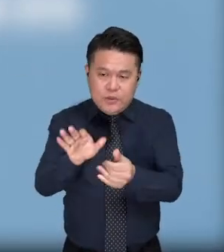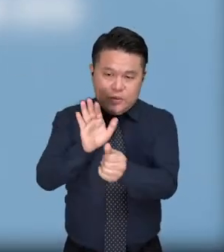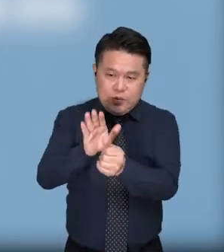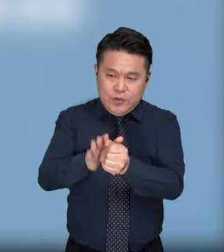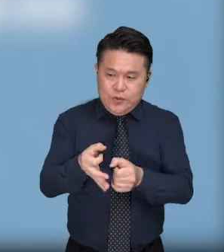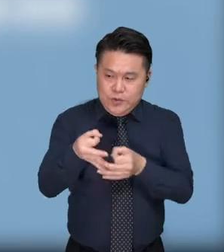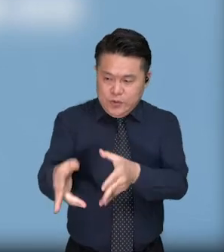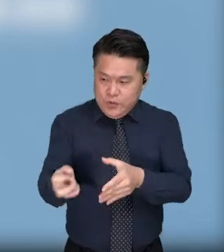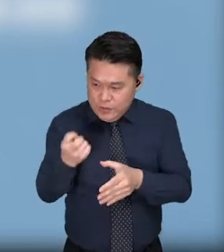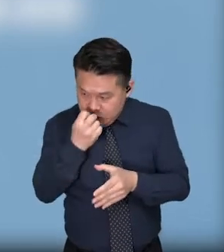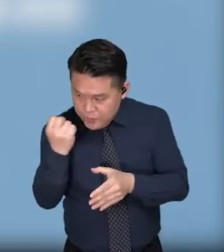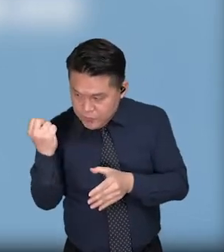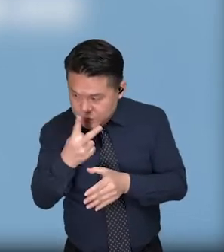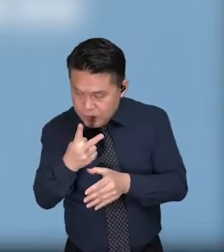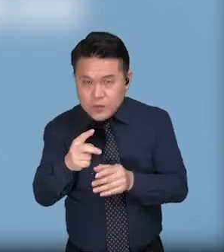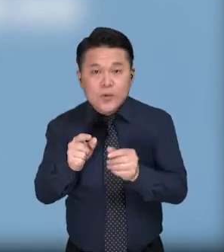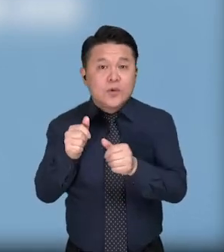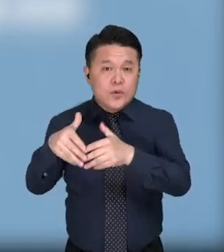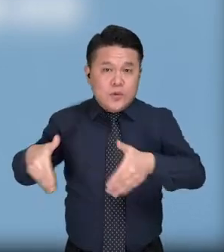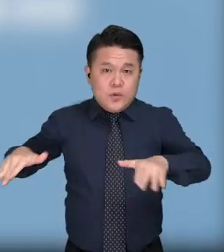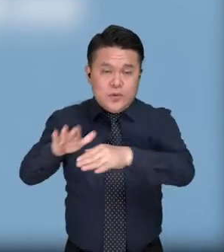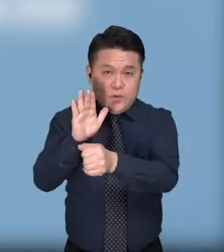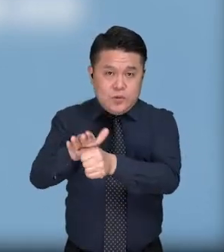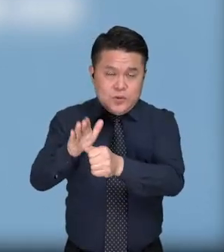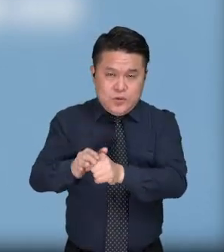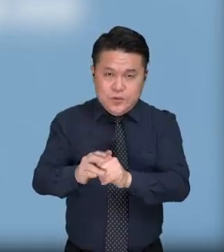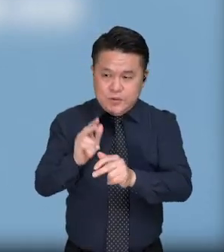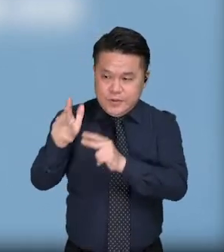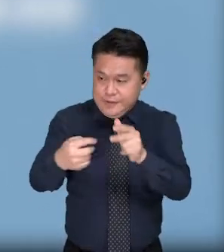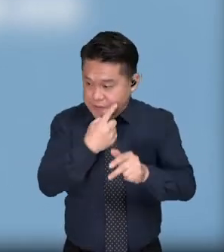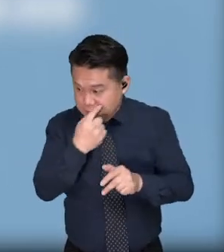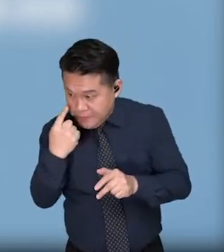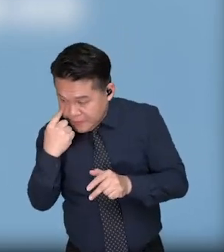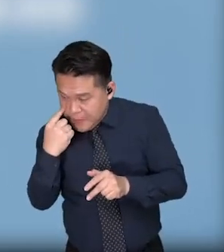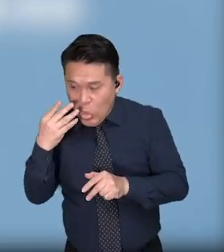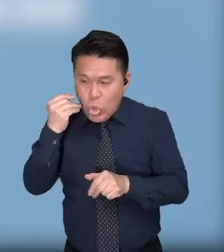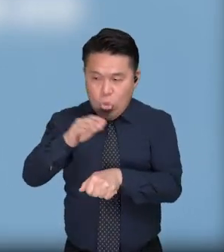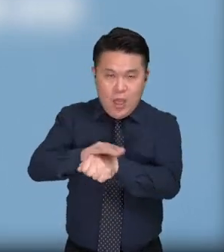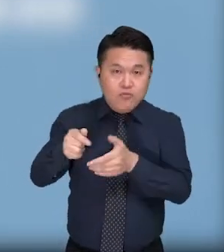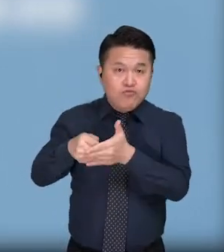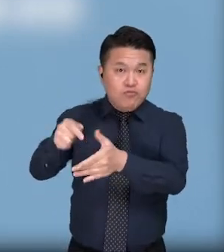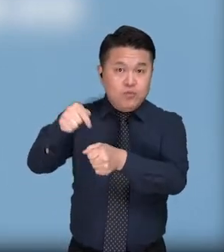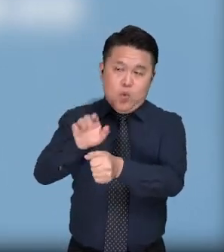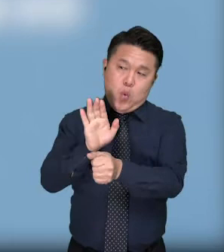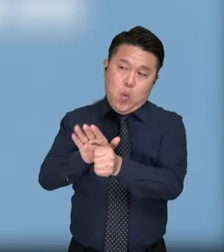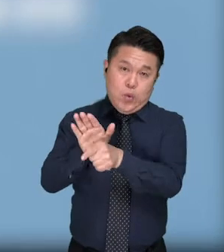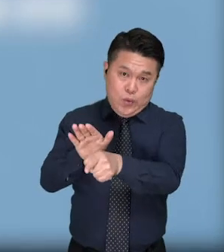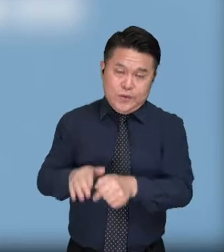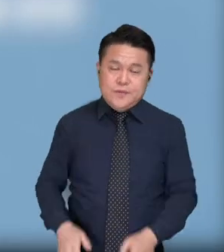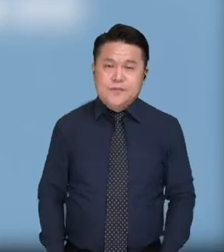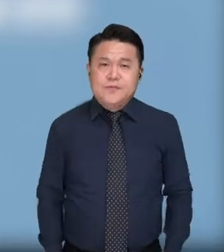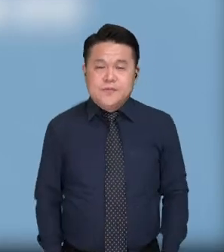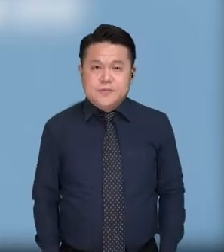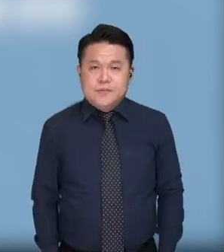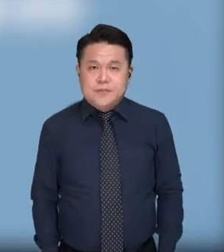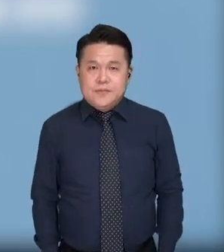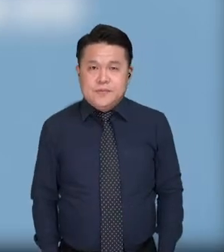및 집행관리, 수행기관 지원, 사업 점검 등을 통해 사업이 원활하게 추진될 수 있도록